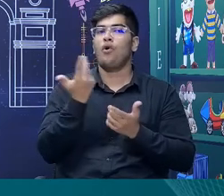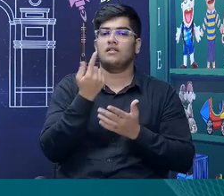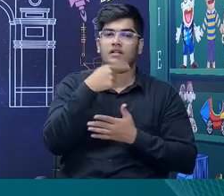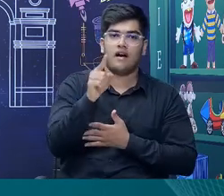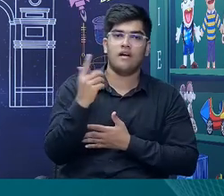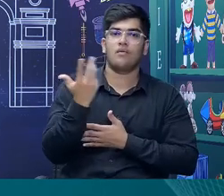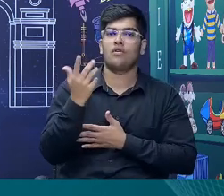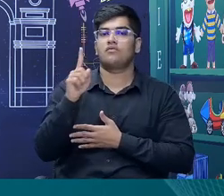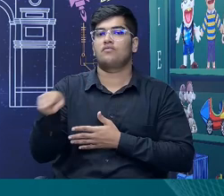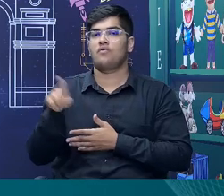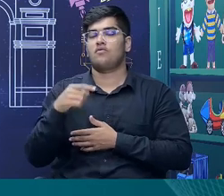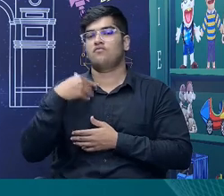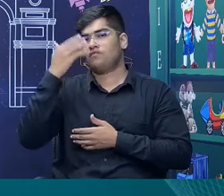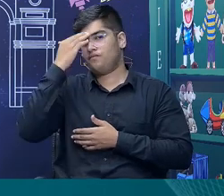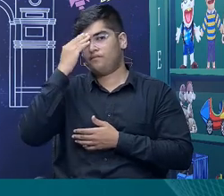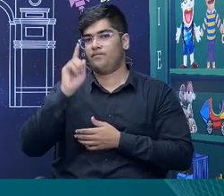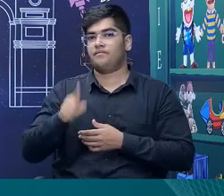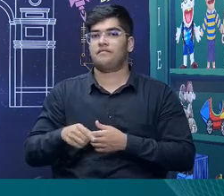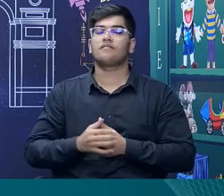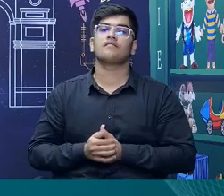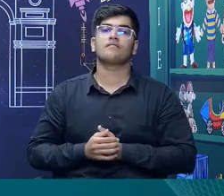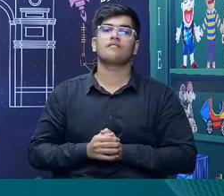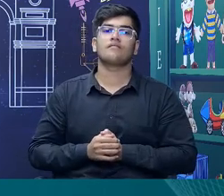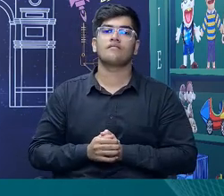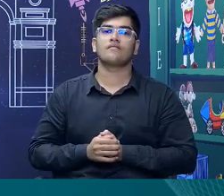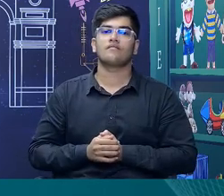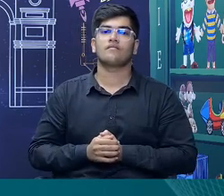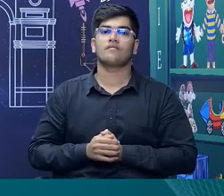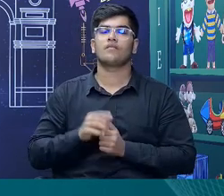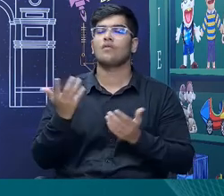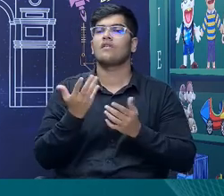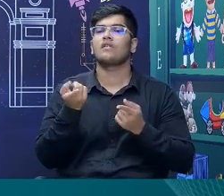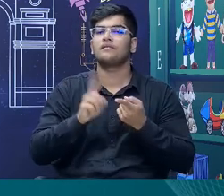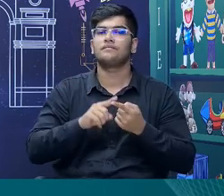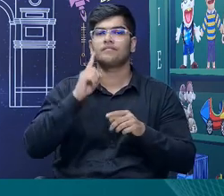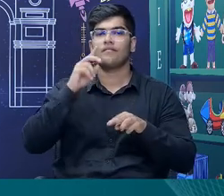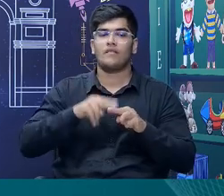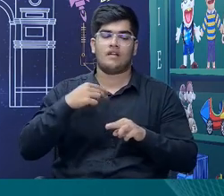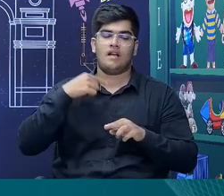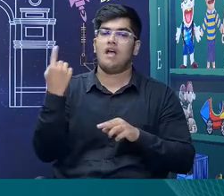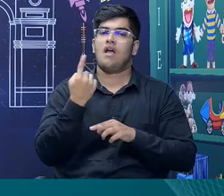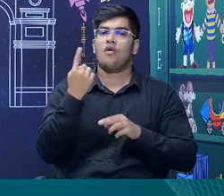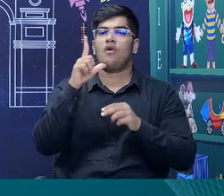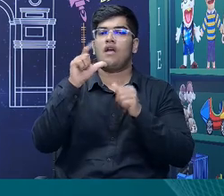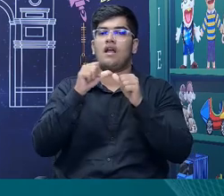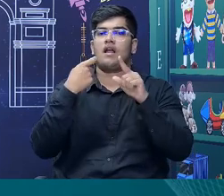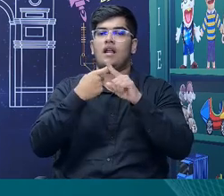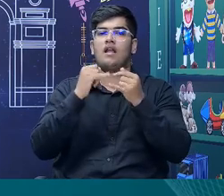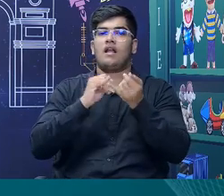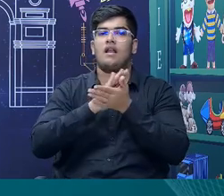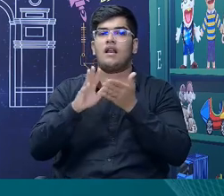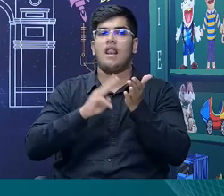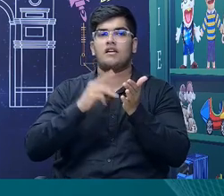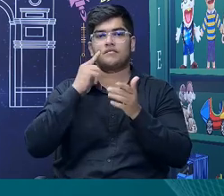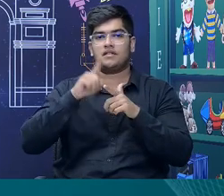और क्या गलत है हमारे जीवन में तो क्या होता है की अगर हम सिर्फ लक्ष्मी जी की पूजा करते हैं की